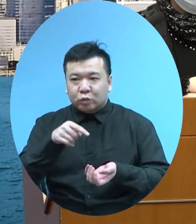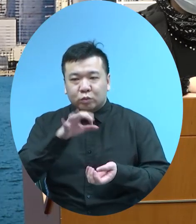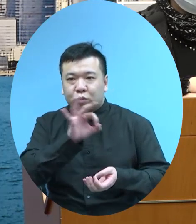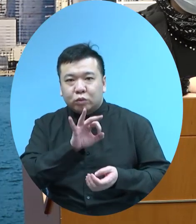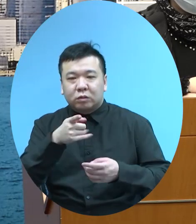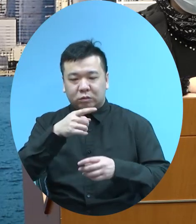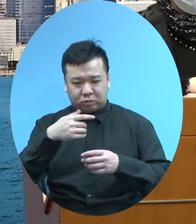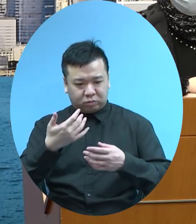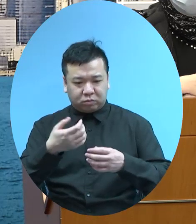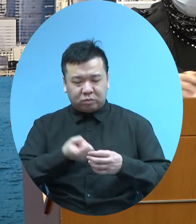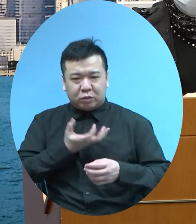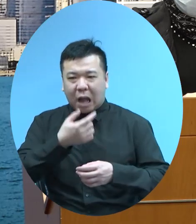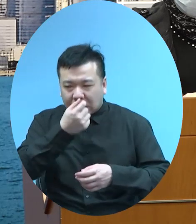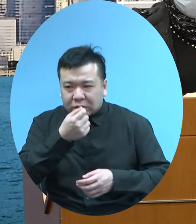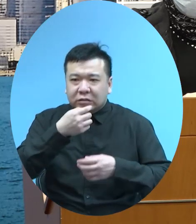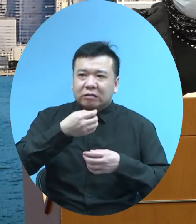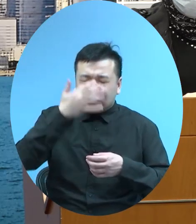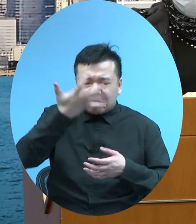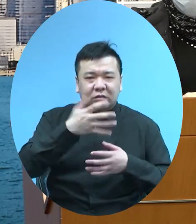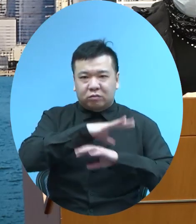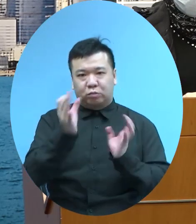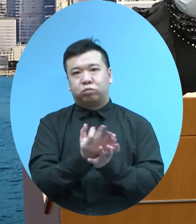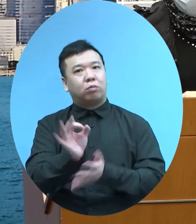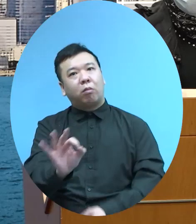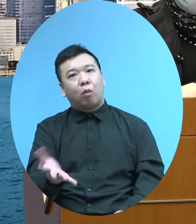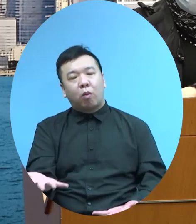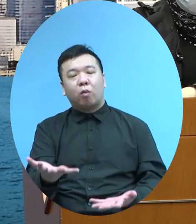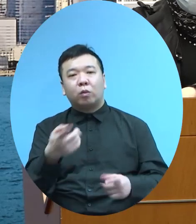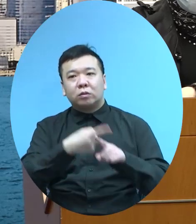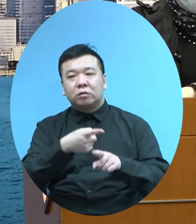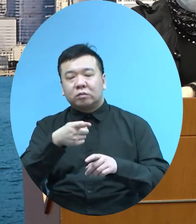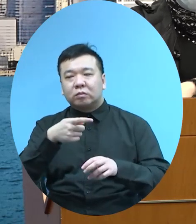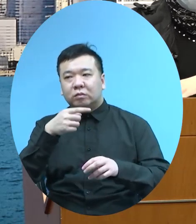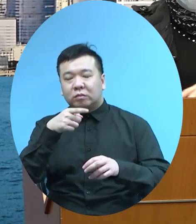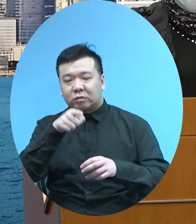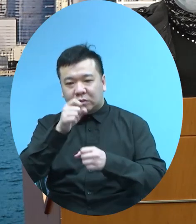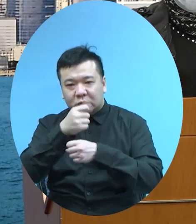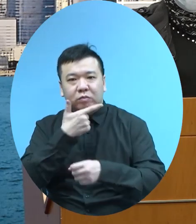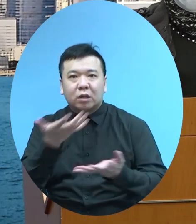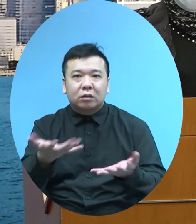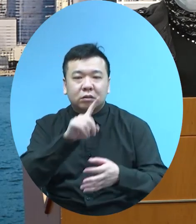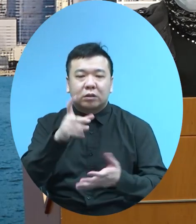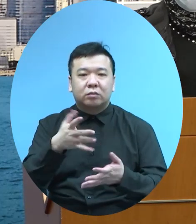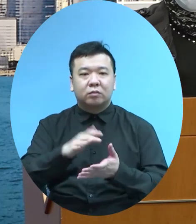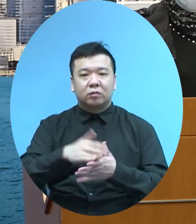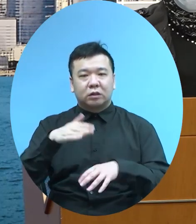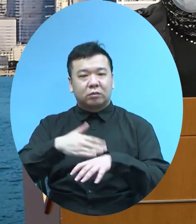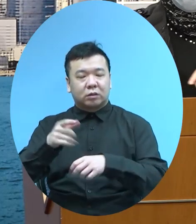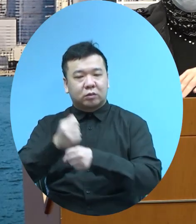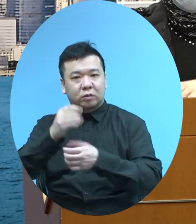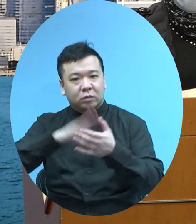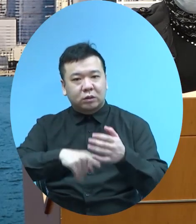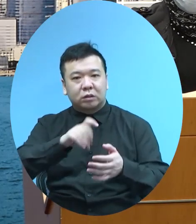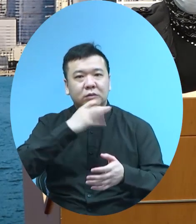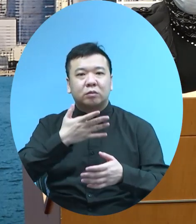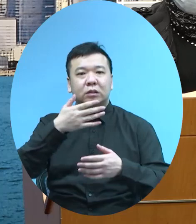咧？咁第二個問題就係關於醫管局各方面啦，嗰個缺勤嗰樣嘢，其實啱啱都有行家問到，會唔會